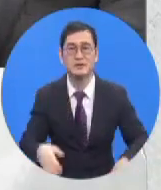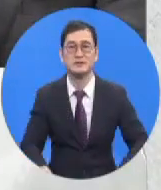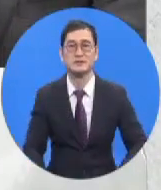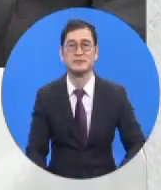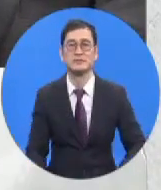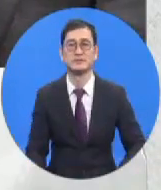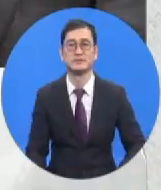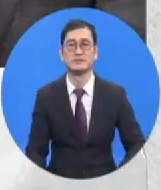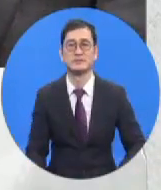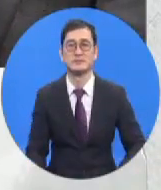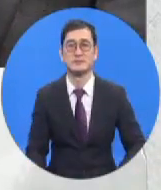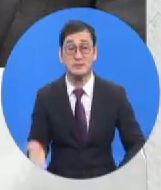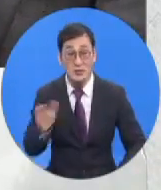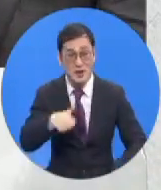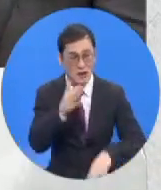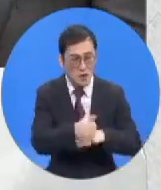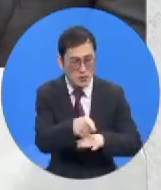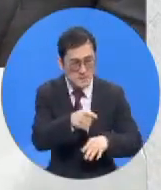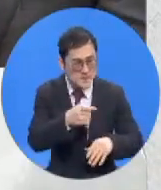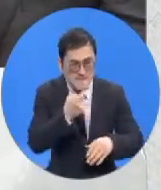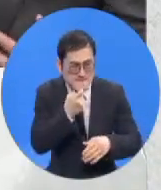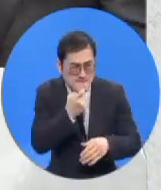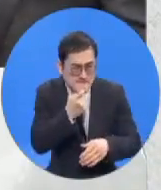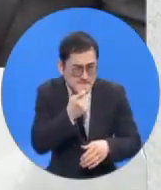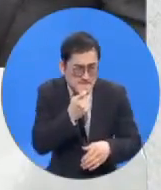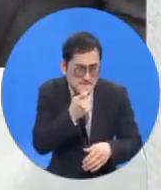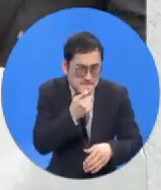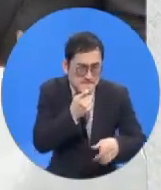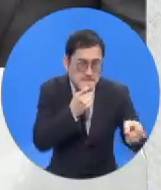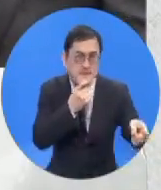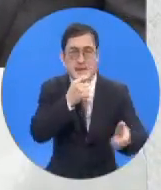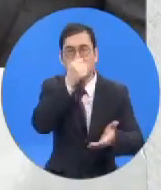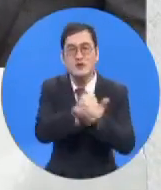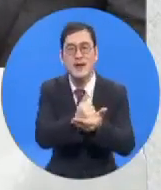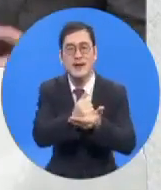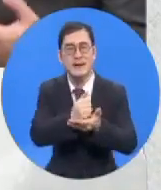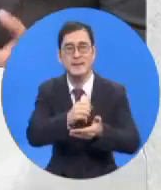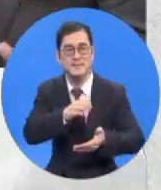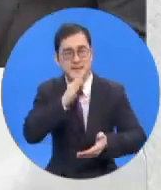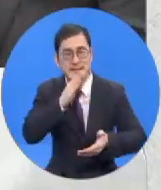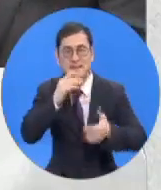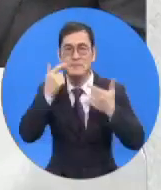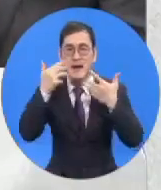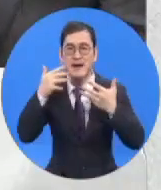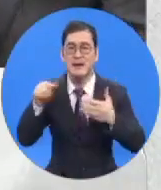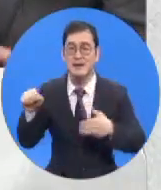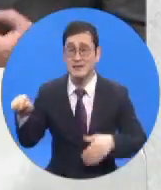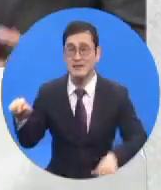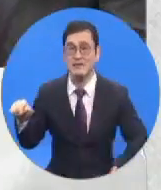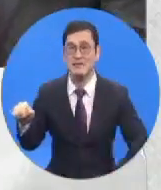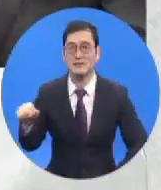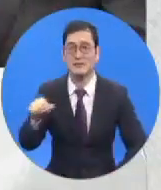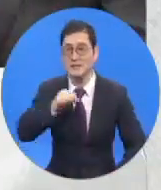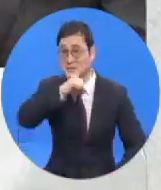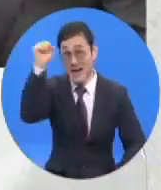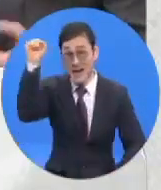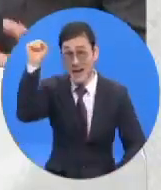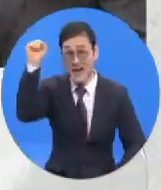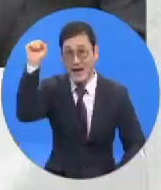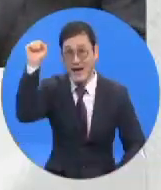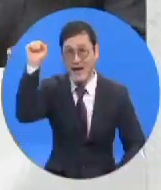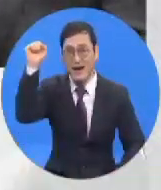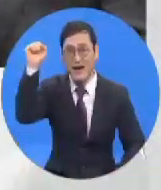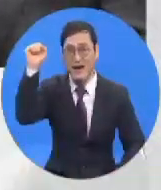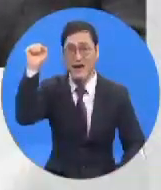걸어가지고 유죄를 결국 이끌어냈어요. 이게 예. 말하자면은 지금 여권에서 막 공격하는 윤석열 사단의 참 전형적인 어떤